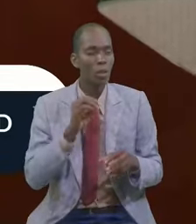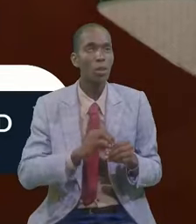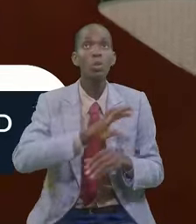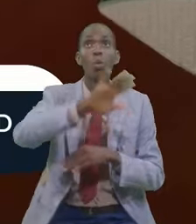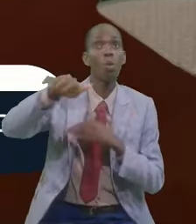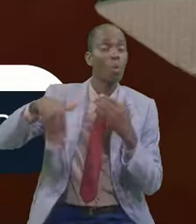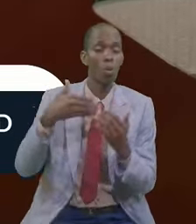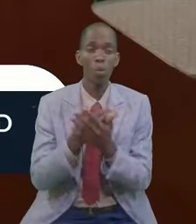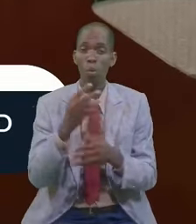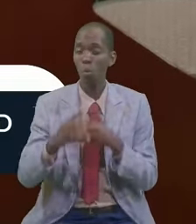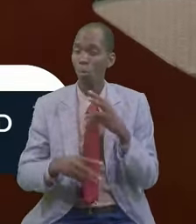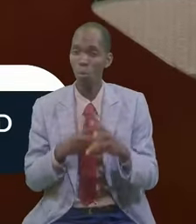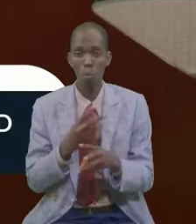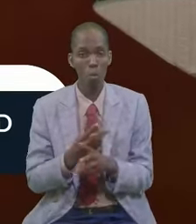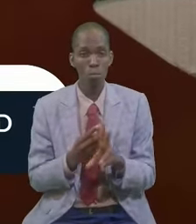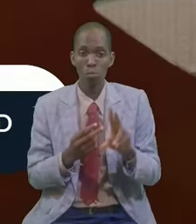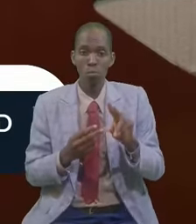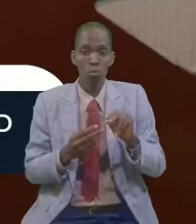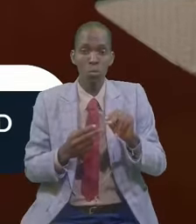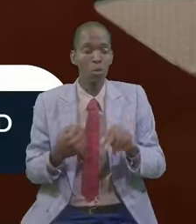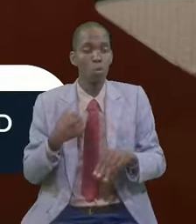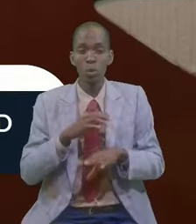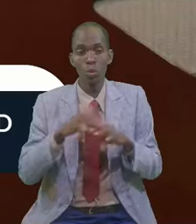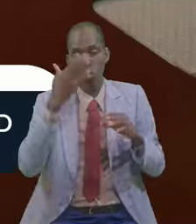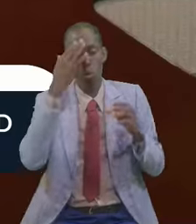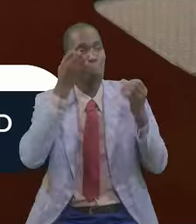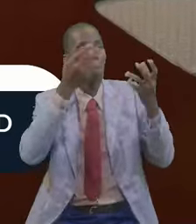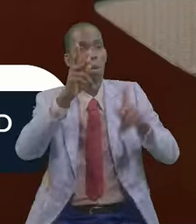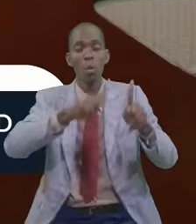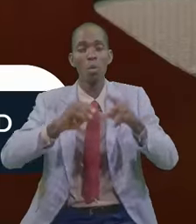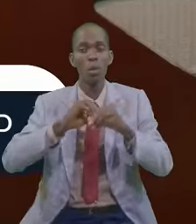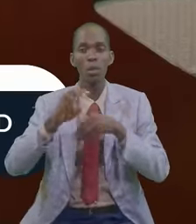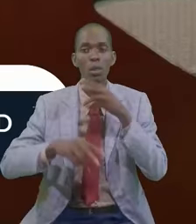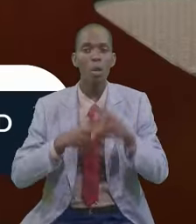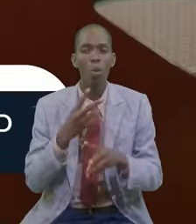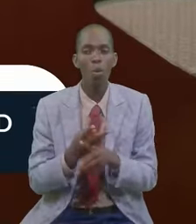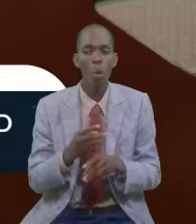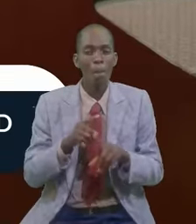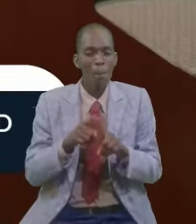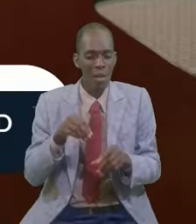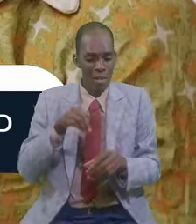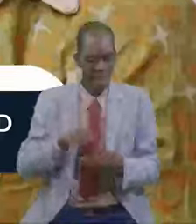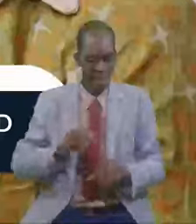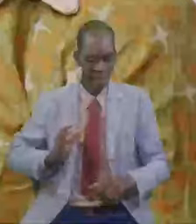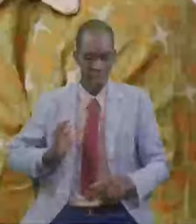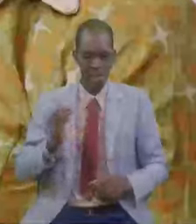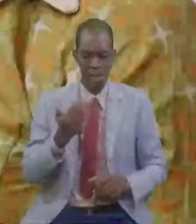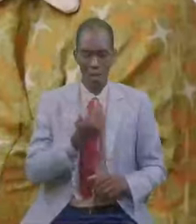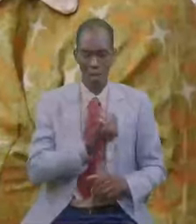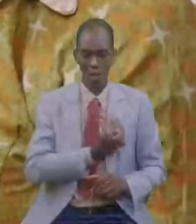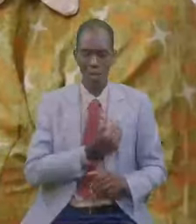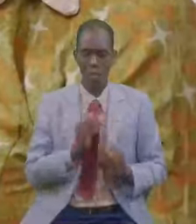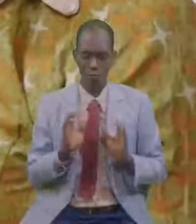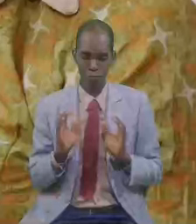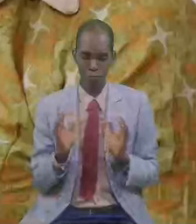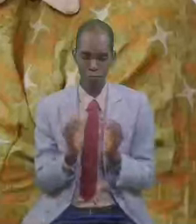le monde entier, dans notre monde. Nous ne connaissons pas beaucoup de personnes dans le monde, mais dans notre monde,